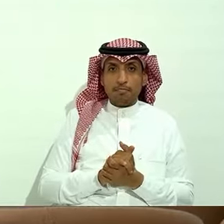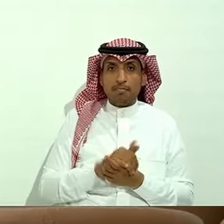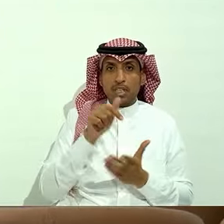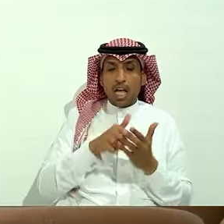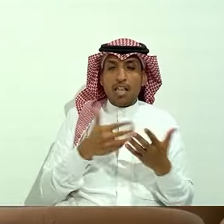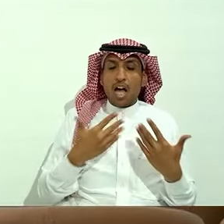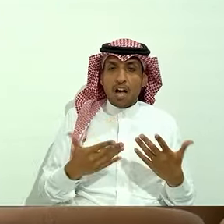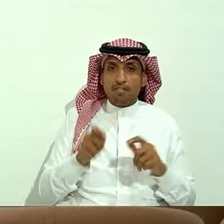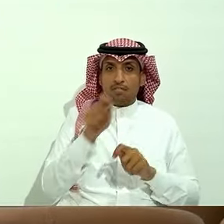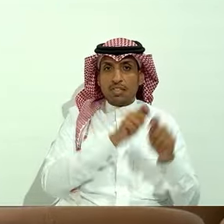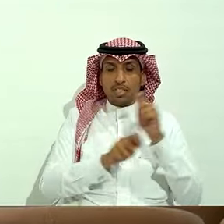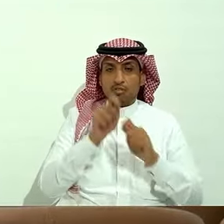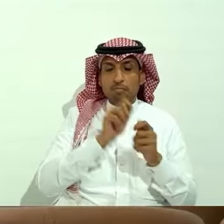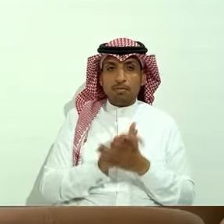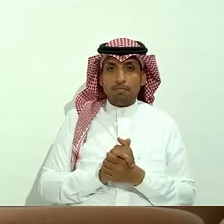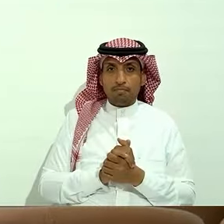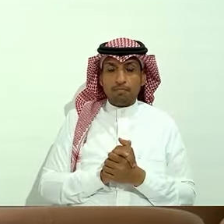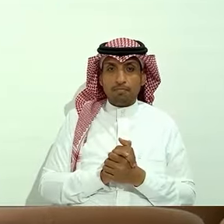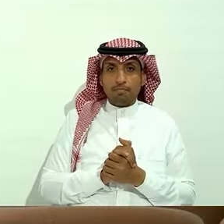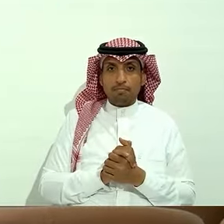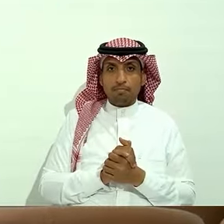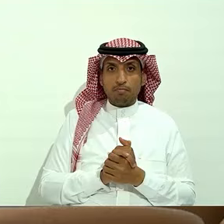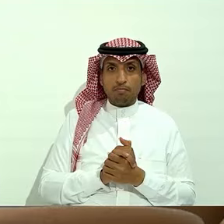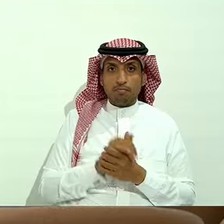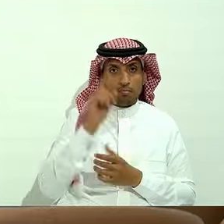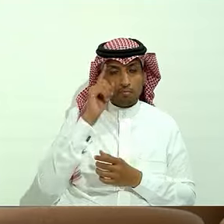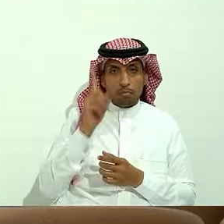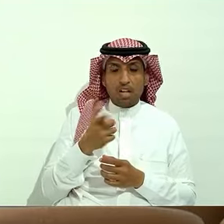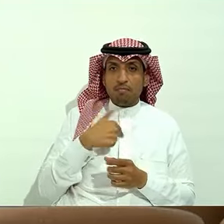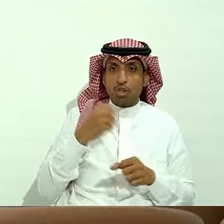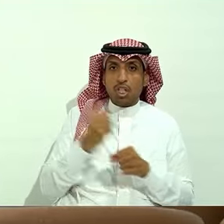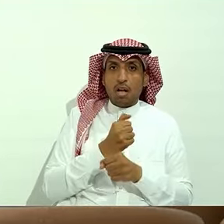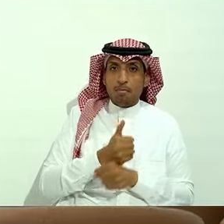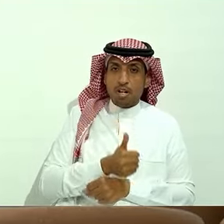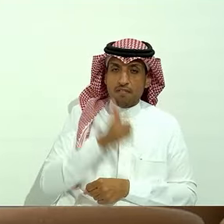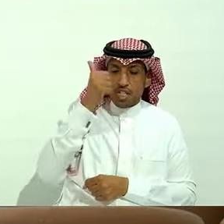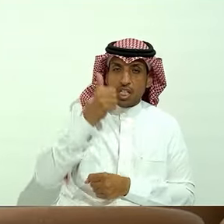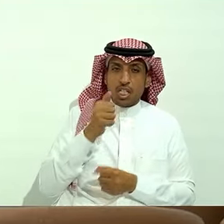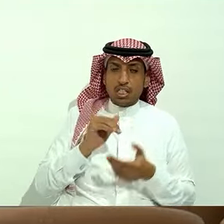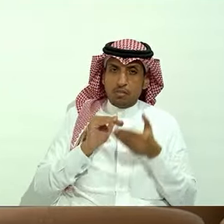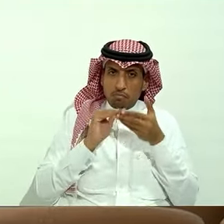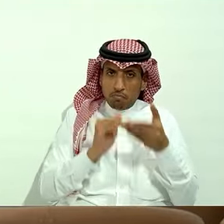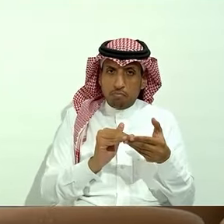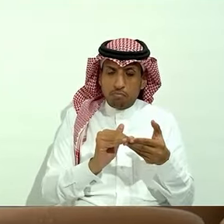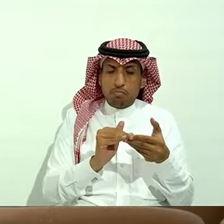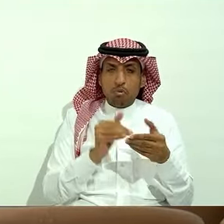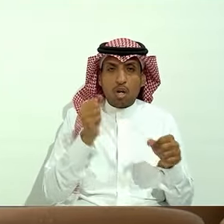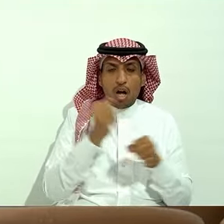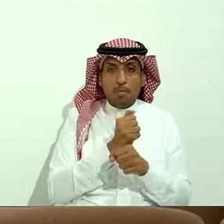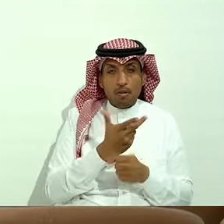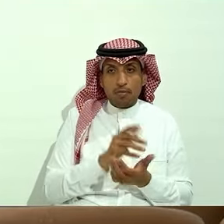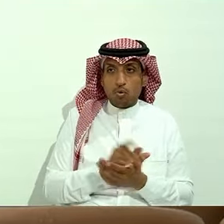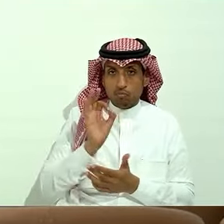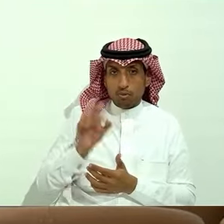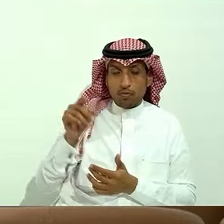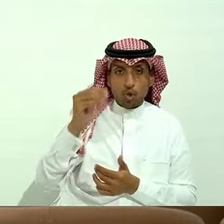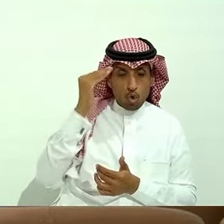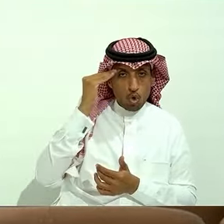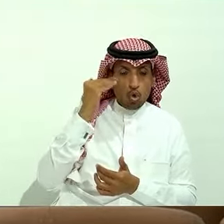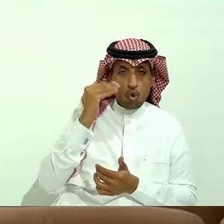حيسهل عملية التصميم. فما أعرف مين الجهة اللي ممكن تقدم لهذا الشيء أو تمارس فيه، وأكيد دكتورة